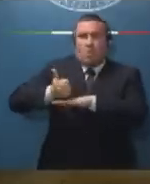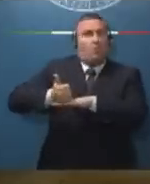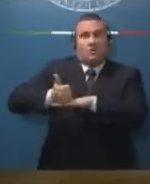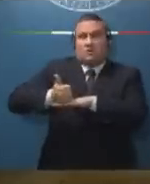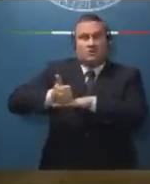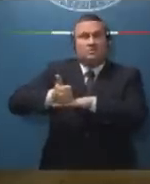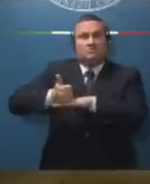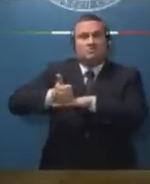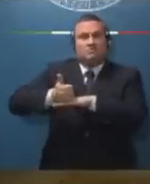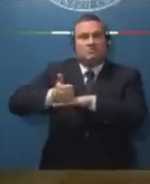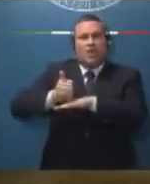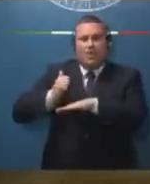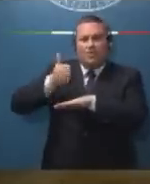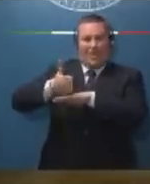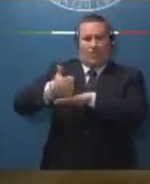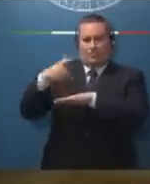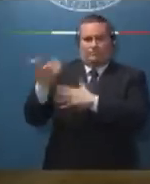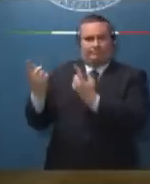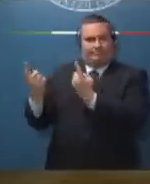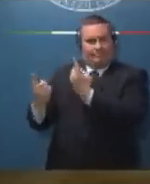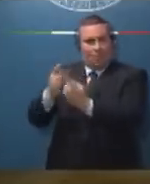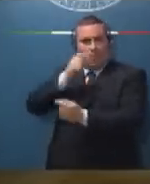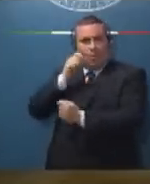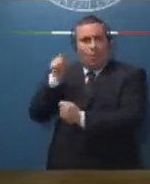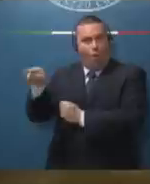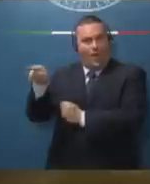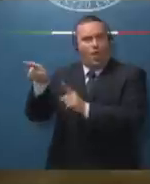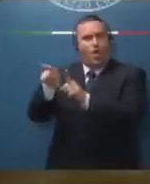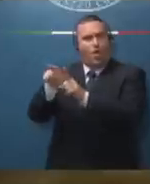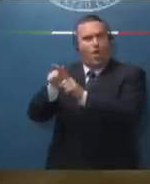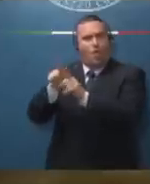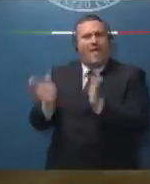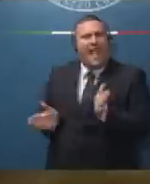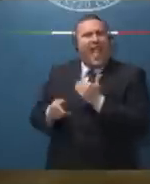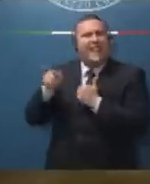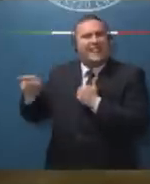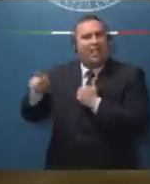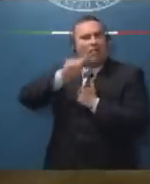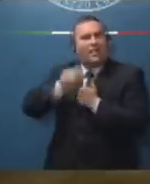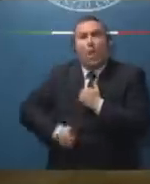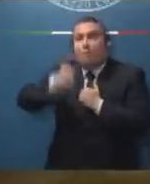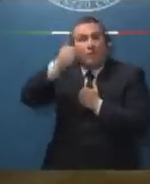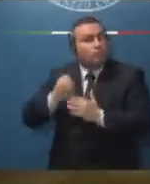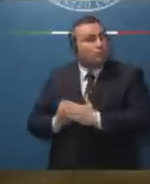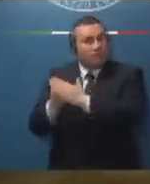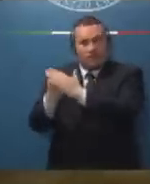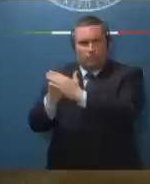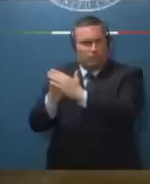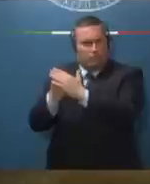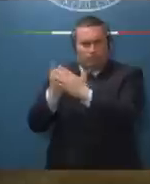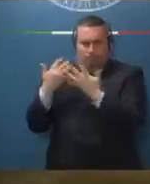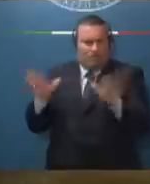sostegno alla riconoscimento per l'Ucraina dello status di candidato all'ingresso dell'Unione Europea